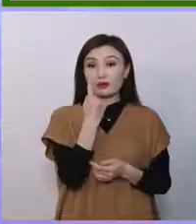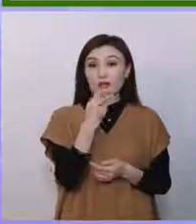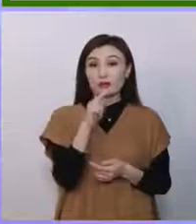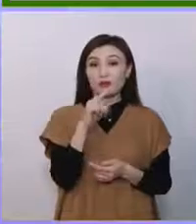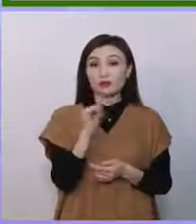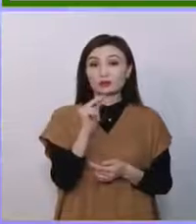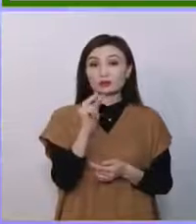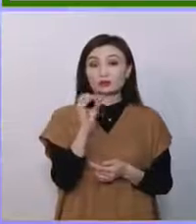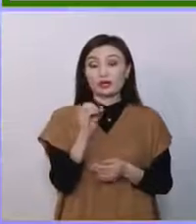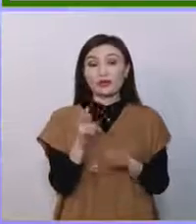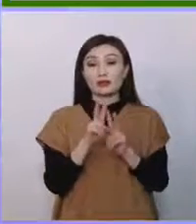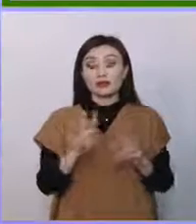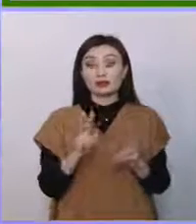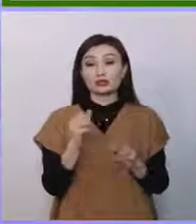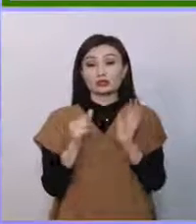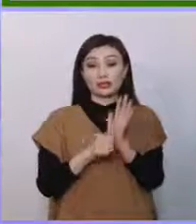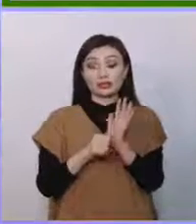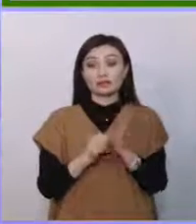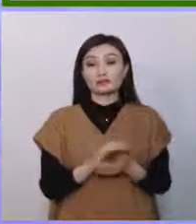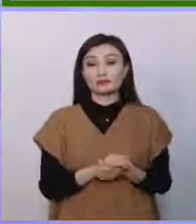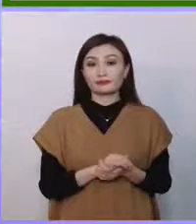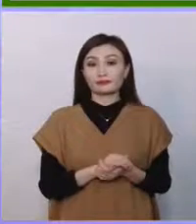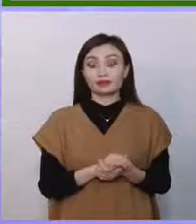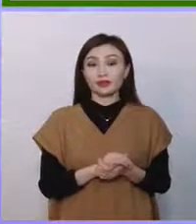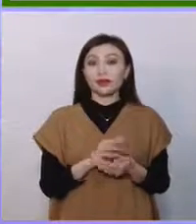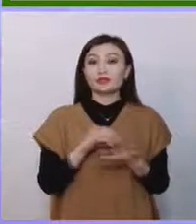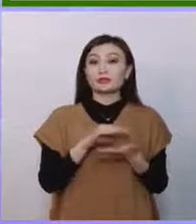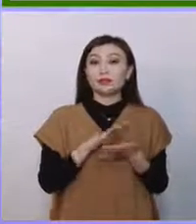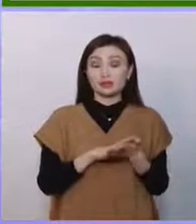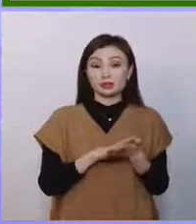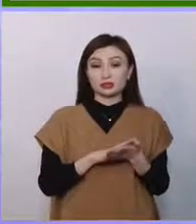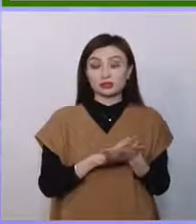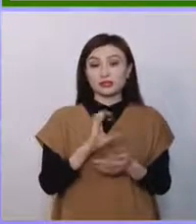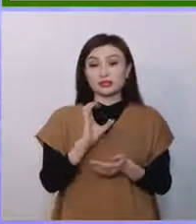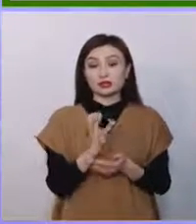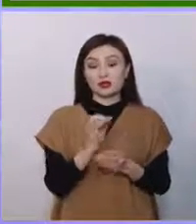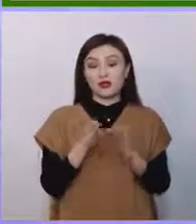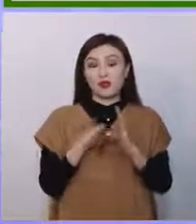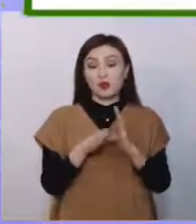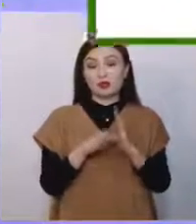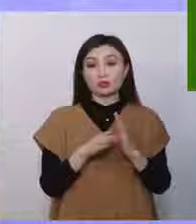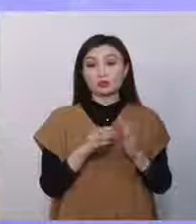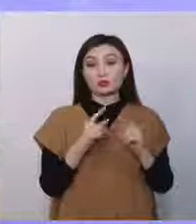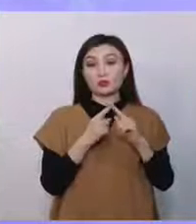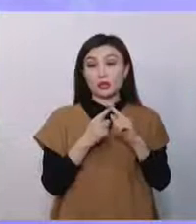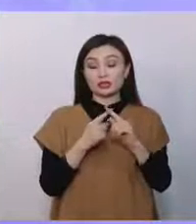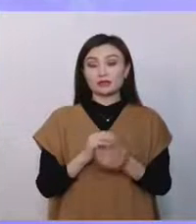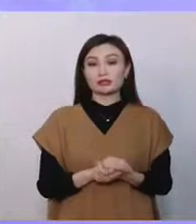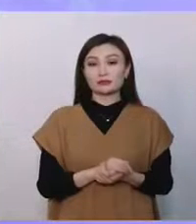пучке и таких пучков 6 запишите выражение с помощью знака умножения